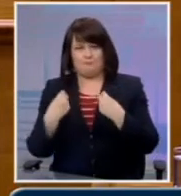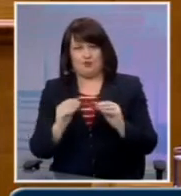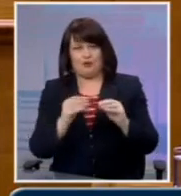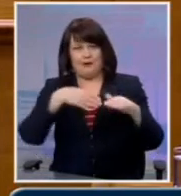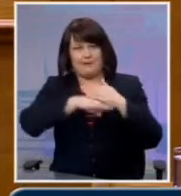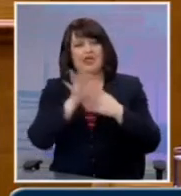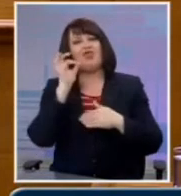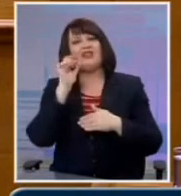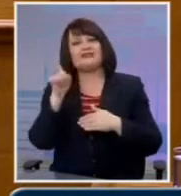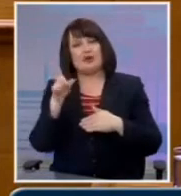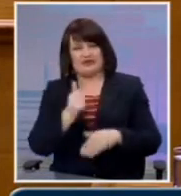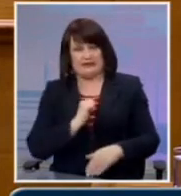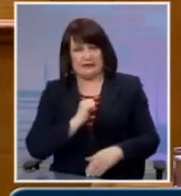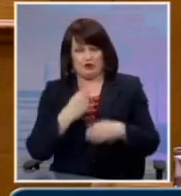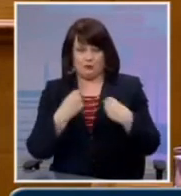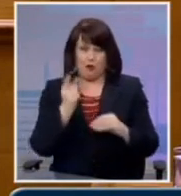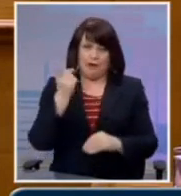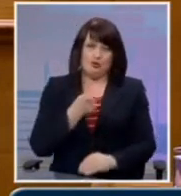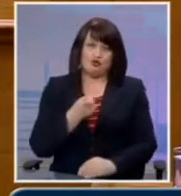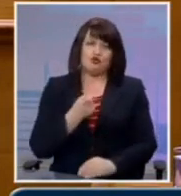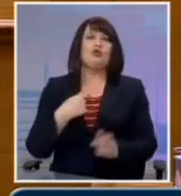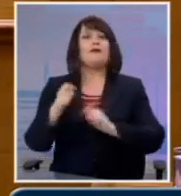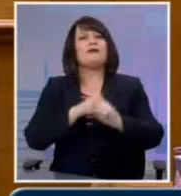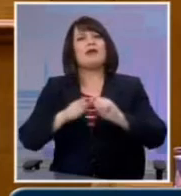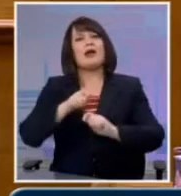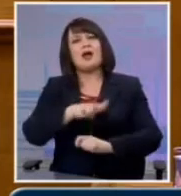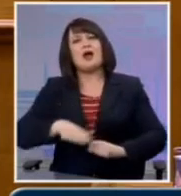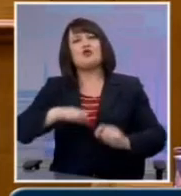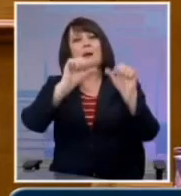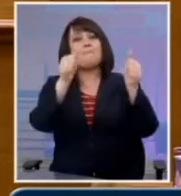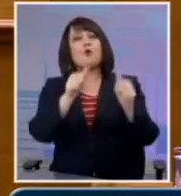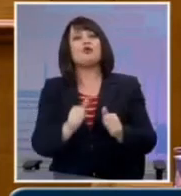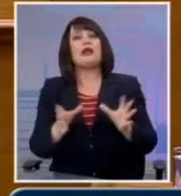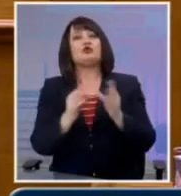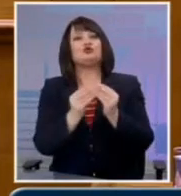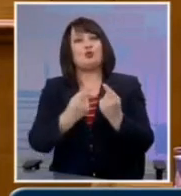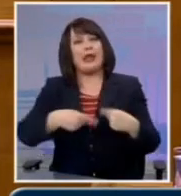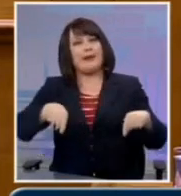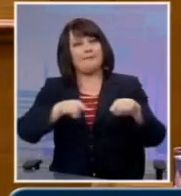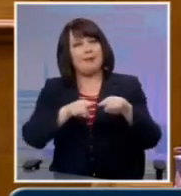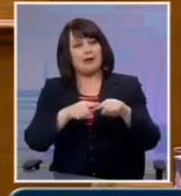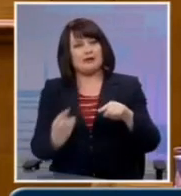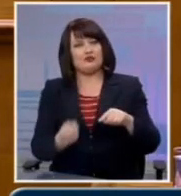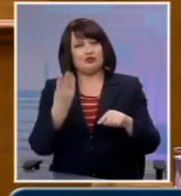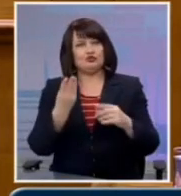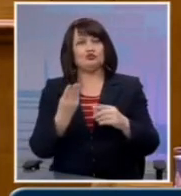του Πειραιά και της Θεσσαλονίκης, διαμορφώνουμε ένα νέο λιμενικό μοντέλο και με τις